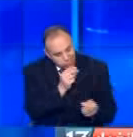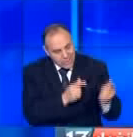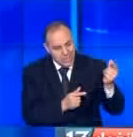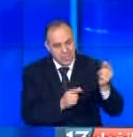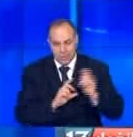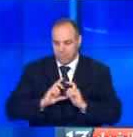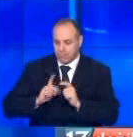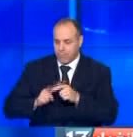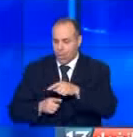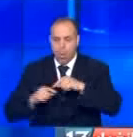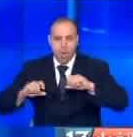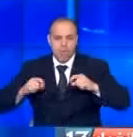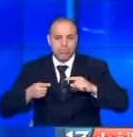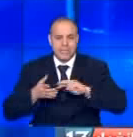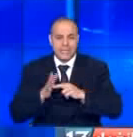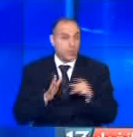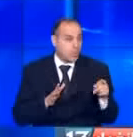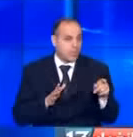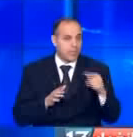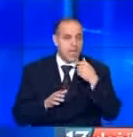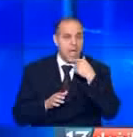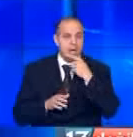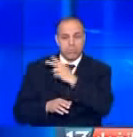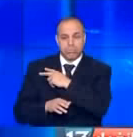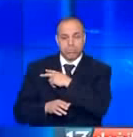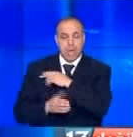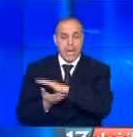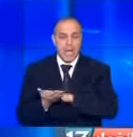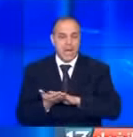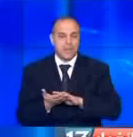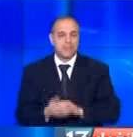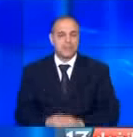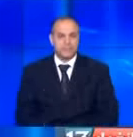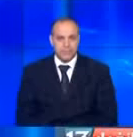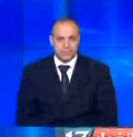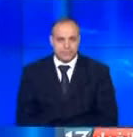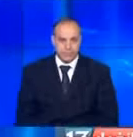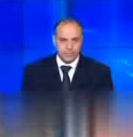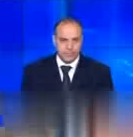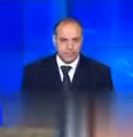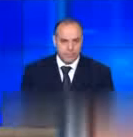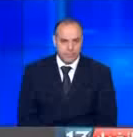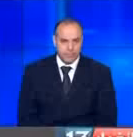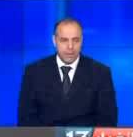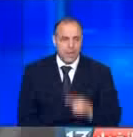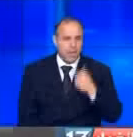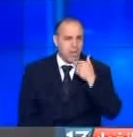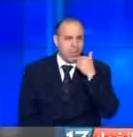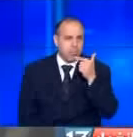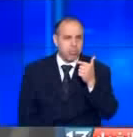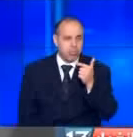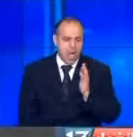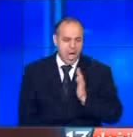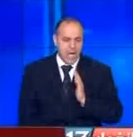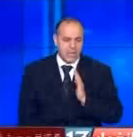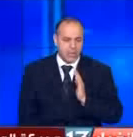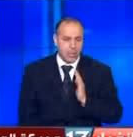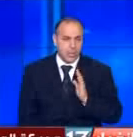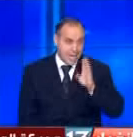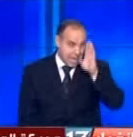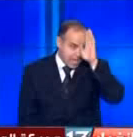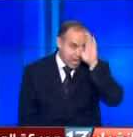الدفاع الأمريكية اليوم أن أبا بكر البغدادي الذي أعلن الخلافة في ظهوره العلني الوحيد في جويلية 14 و2000 فر من